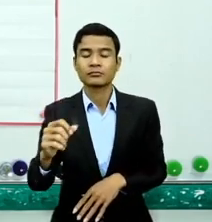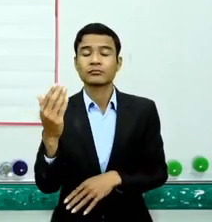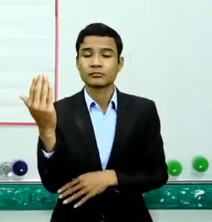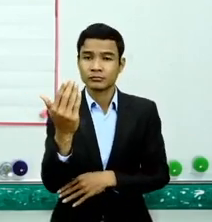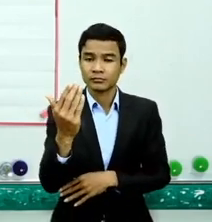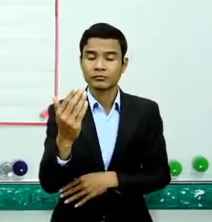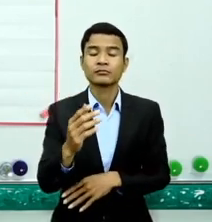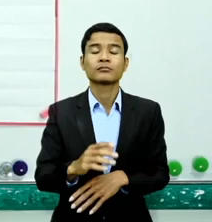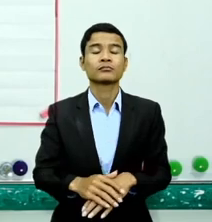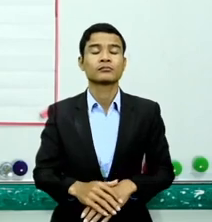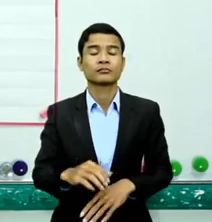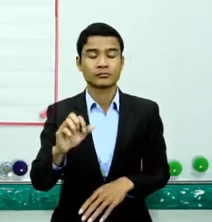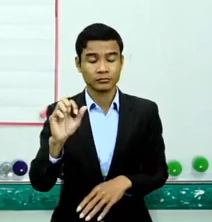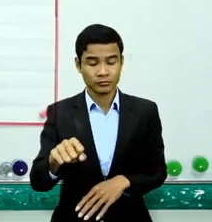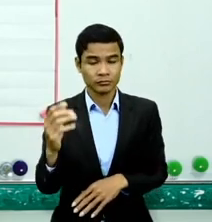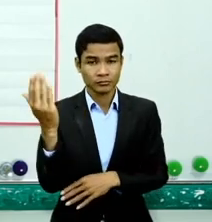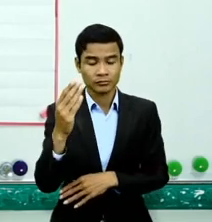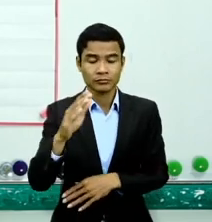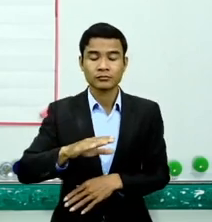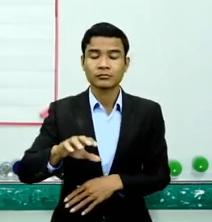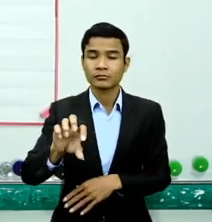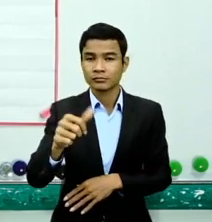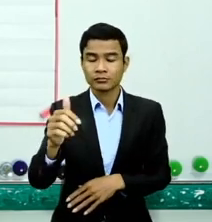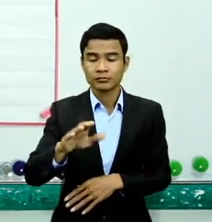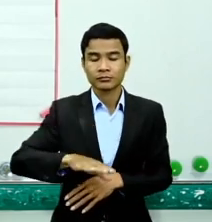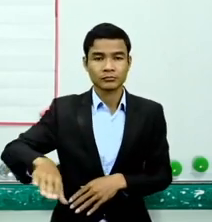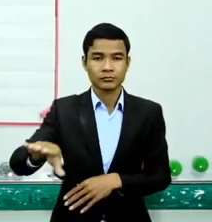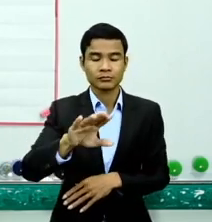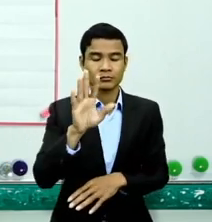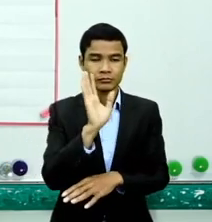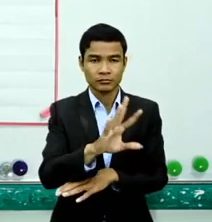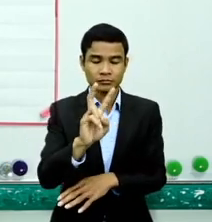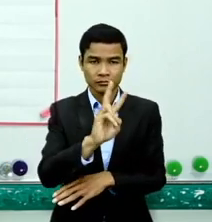thân đi bó lịch muối nâng bằng đạc xa cạp tù tù nền nia